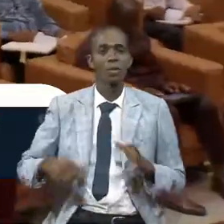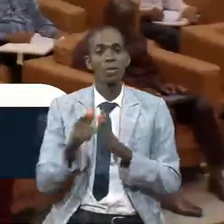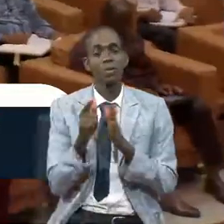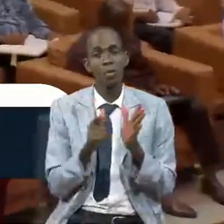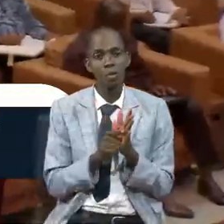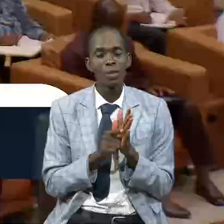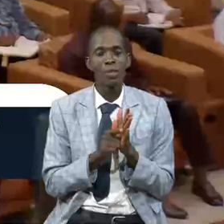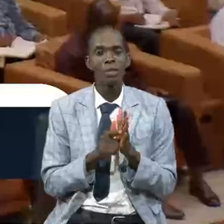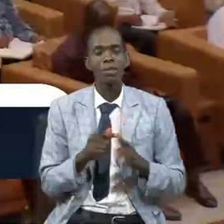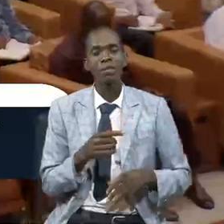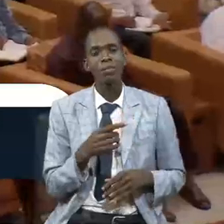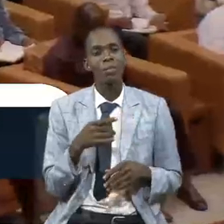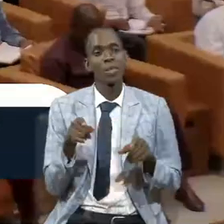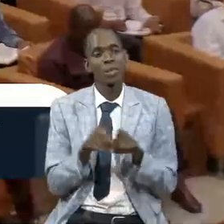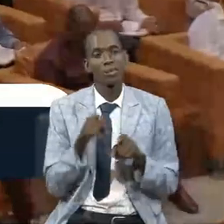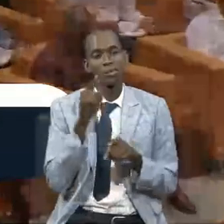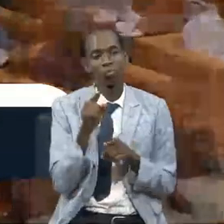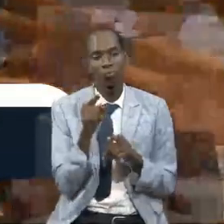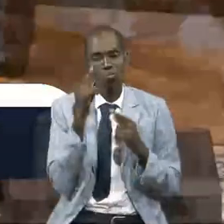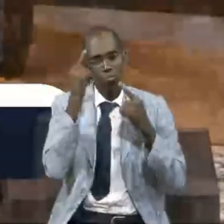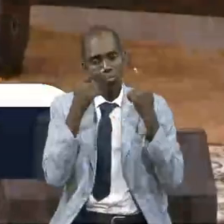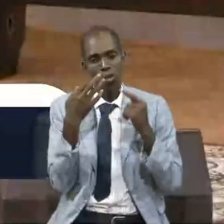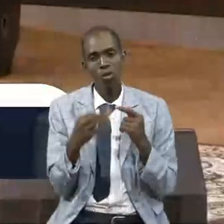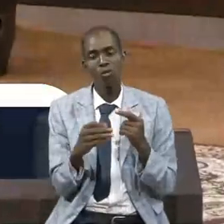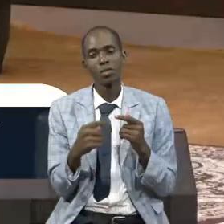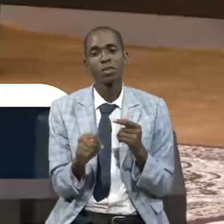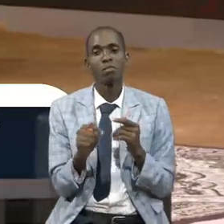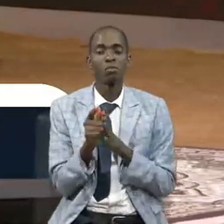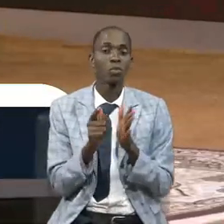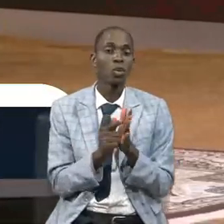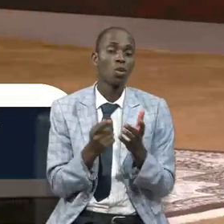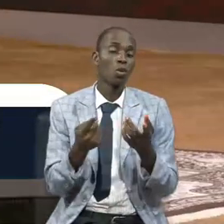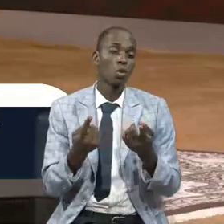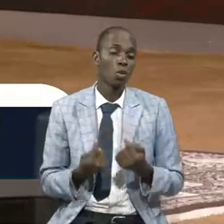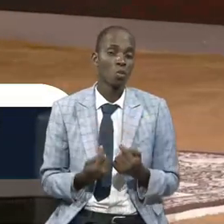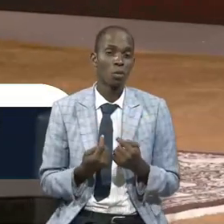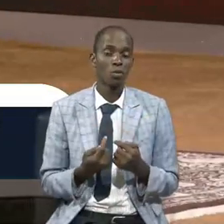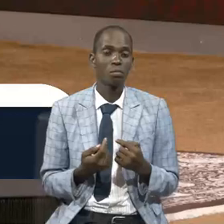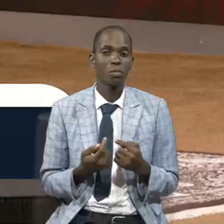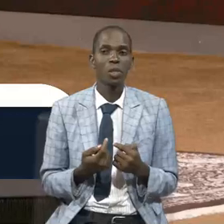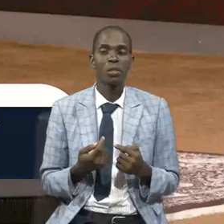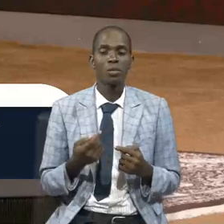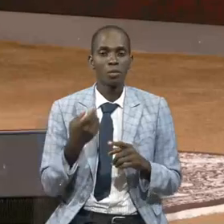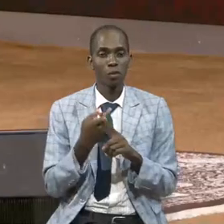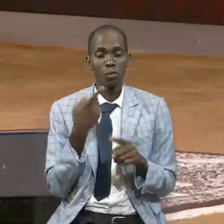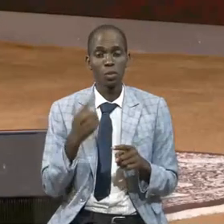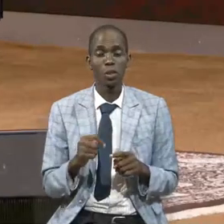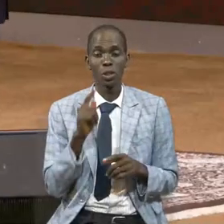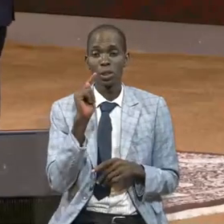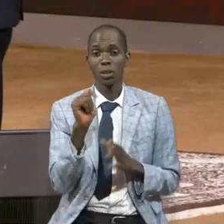la loi royale, comme vous pensez à la loi venue de l'Ancien Testament, il y a la loi